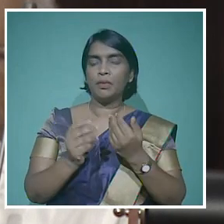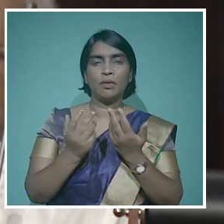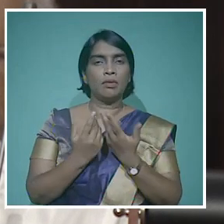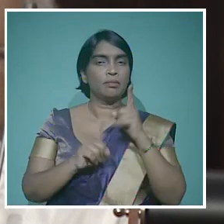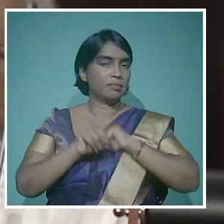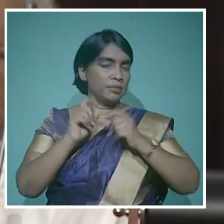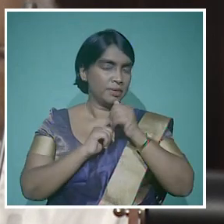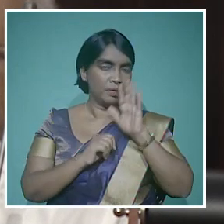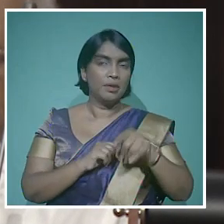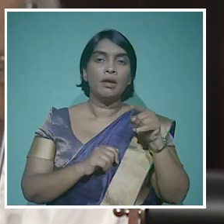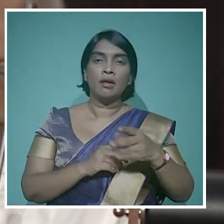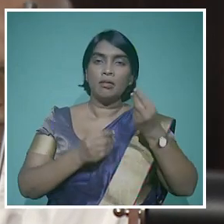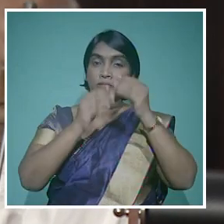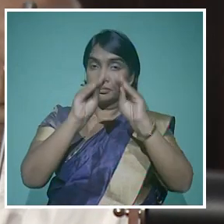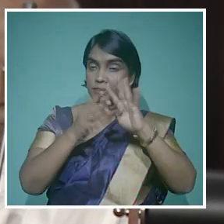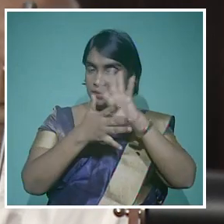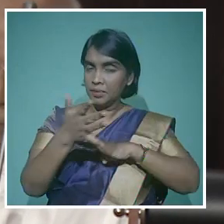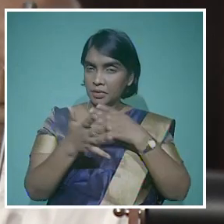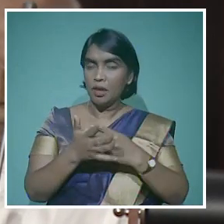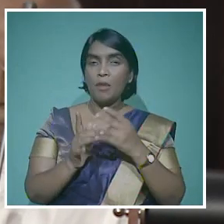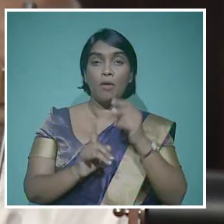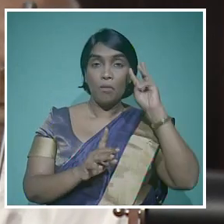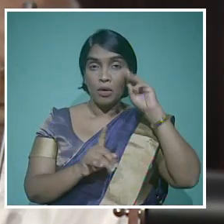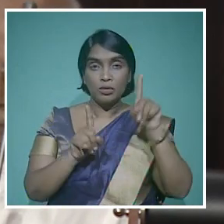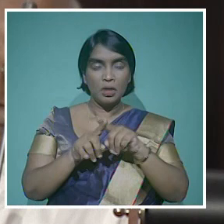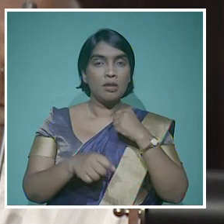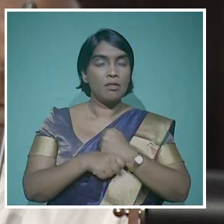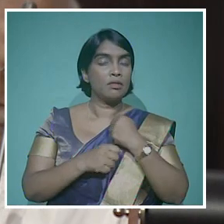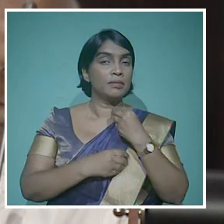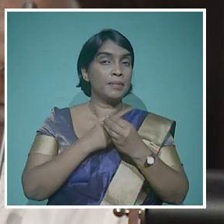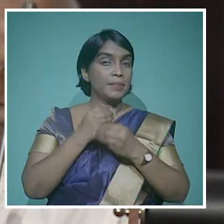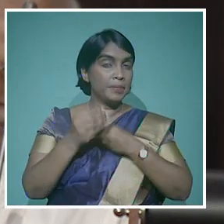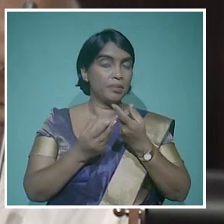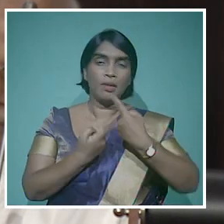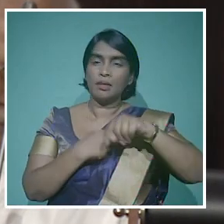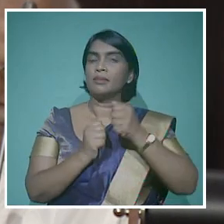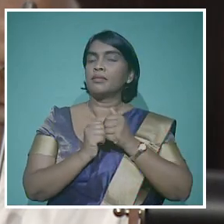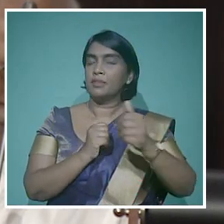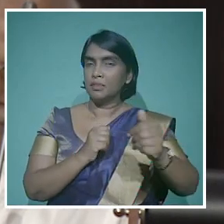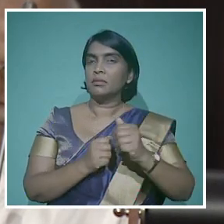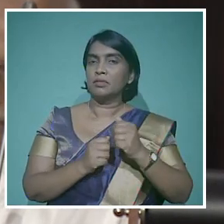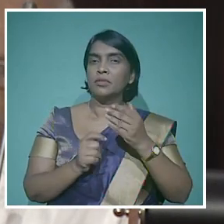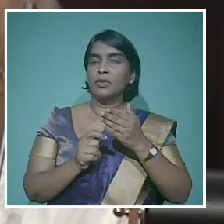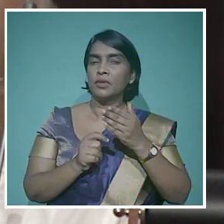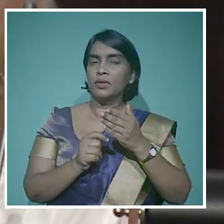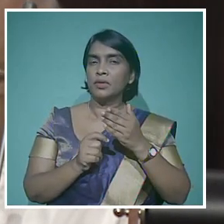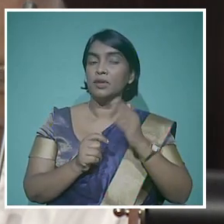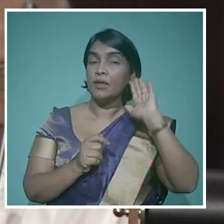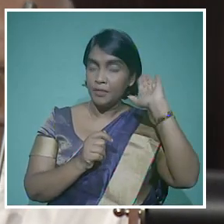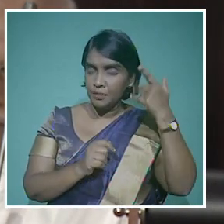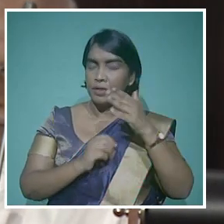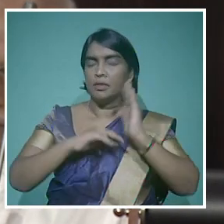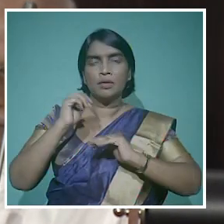අවශ්‍යතාවක් ඇතිවිය. අතුරු අය මගින් පොරොන්දු වූ පරිදි රාජ්‍ය ව්‍යවසායන් ප්‍රතිව්‍යුහගත කිරීමේ